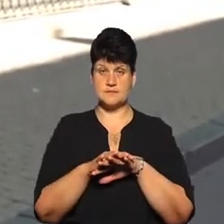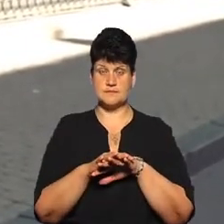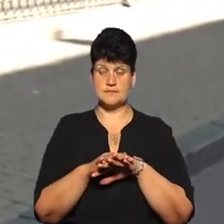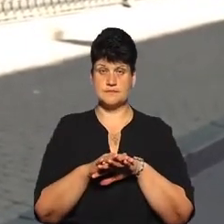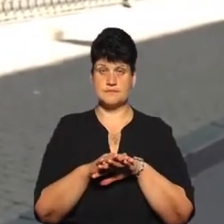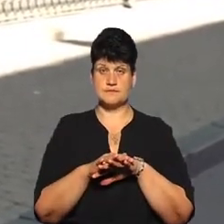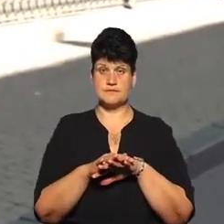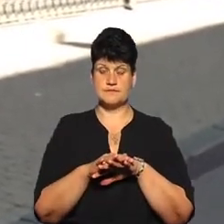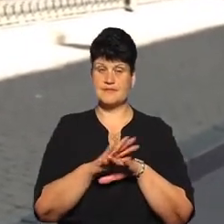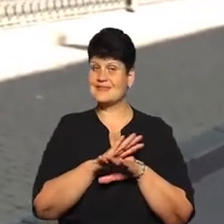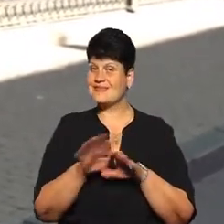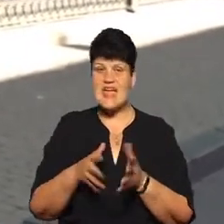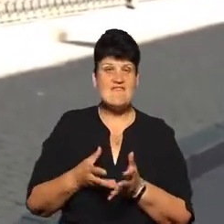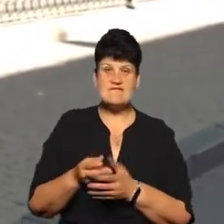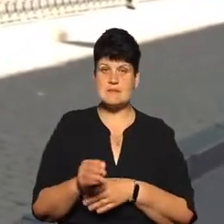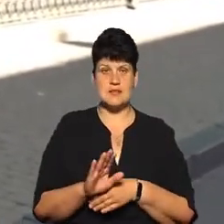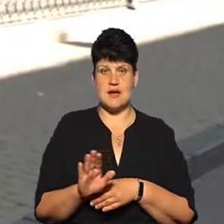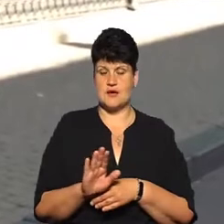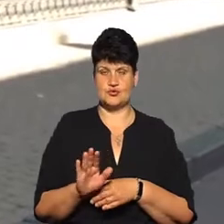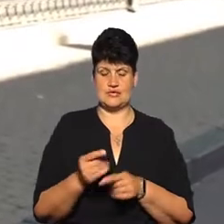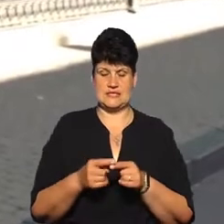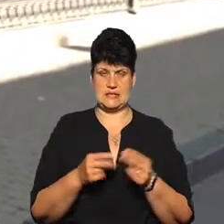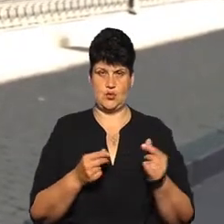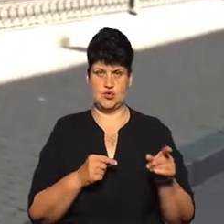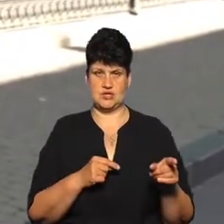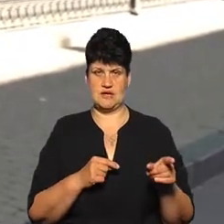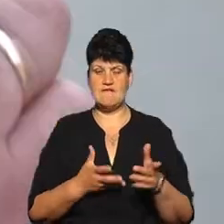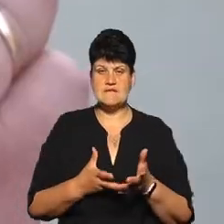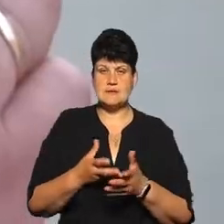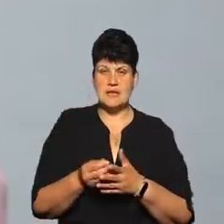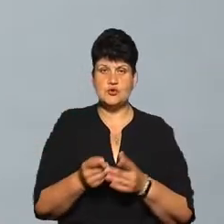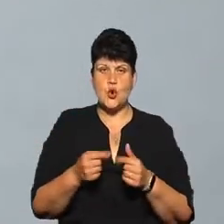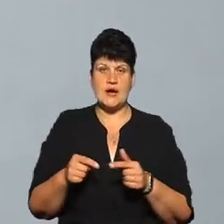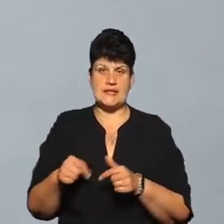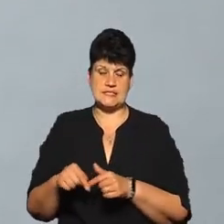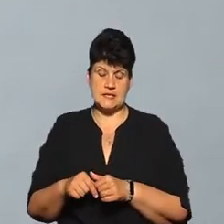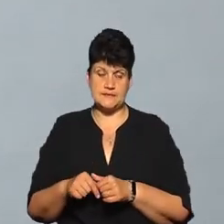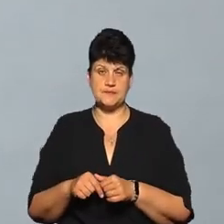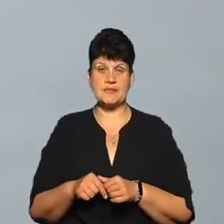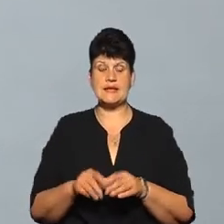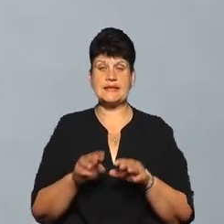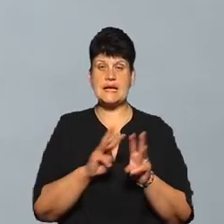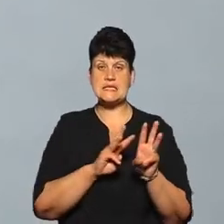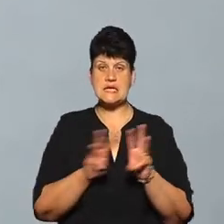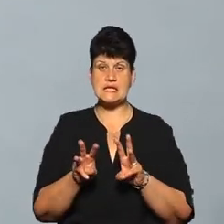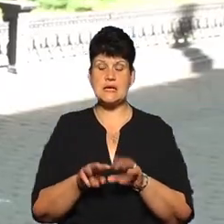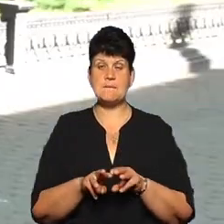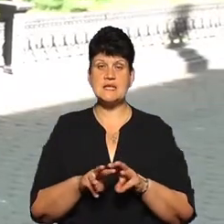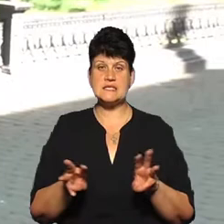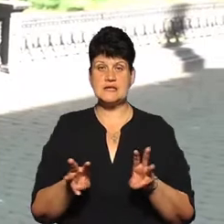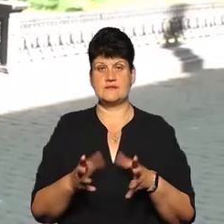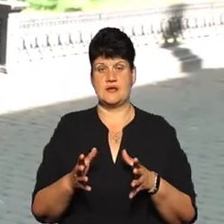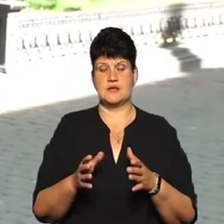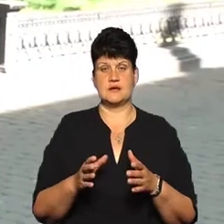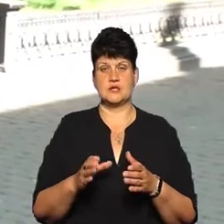банк не виплачує так ці кошти, виплачують організації. На сайті Міністерства соціальної політики йдеться, що